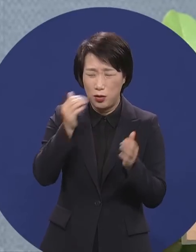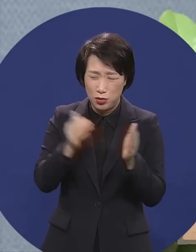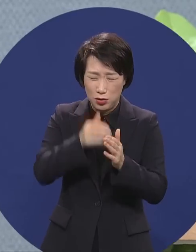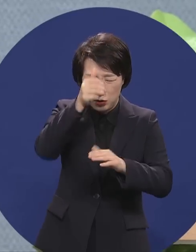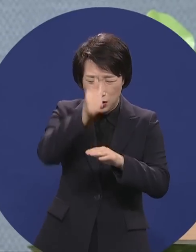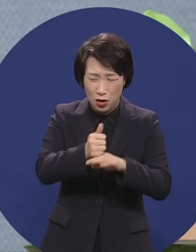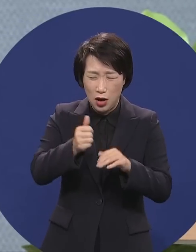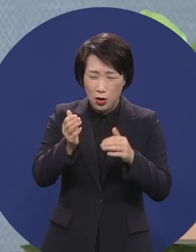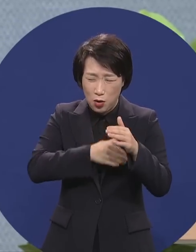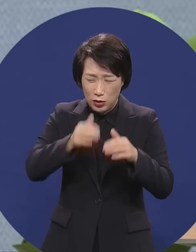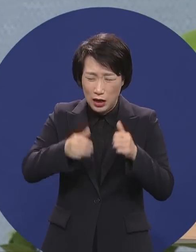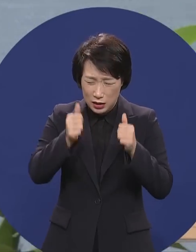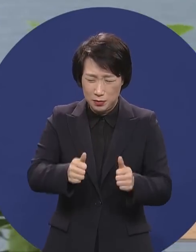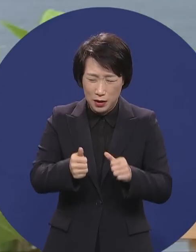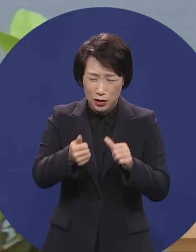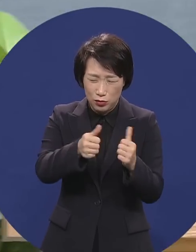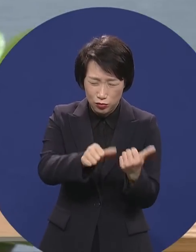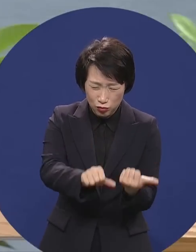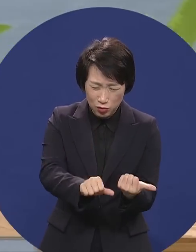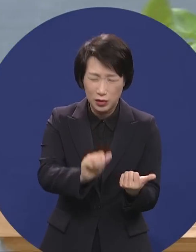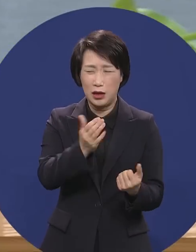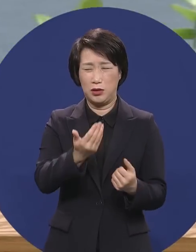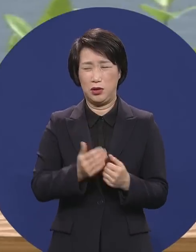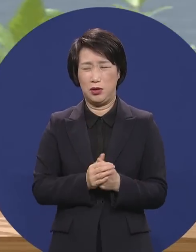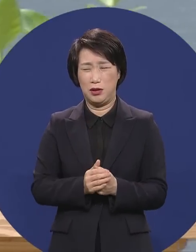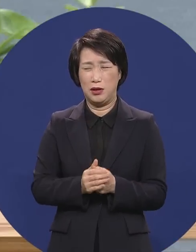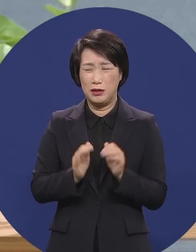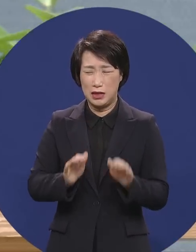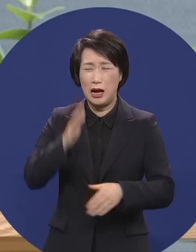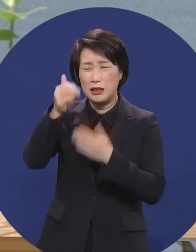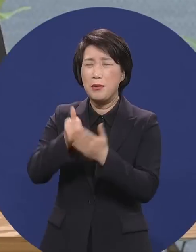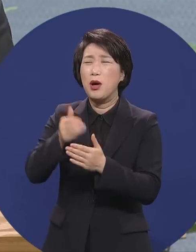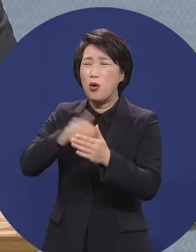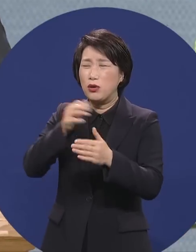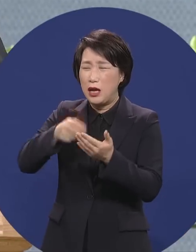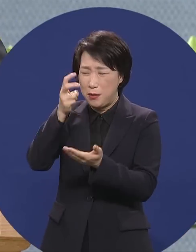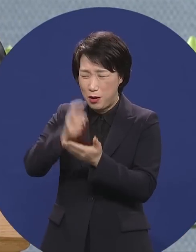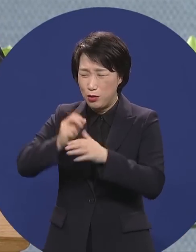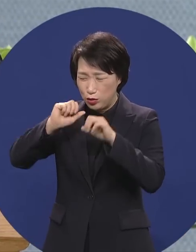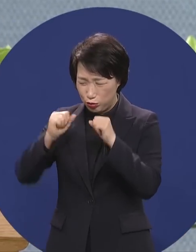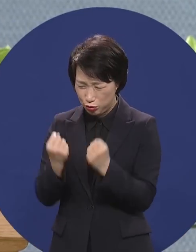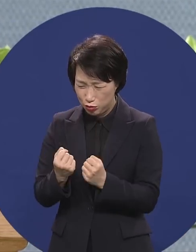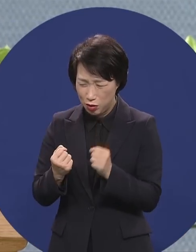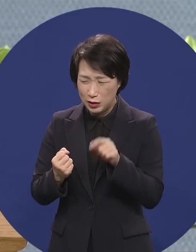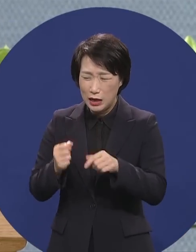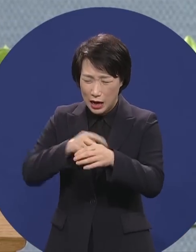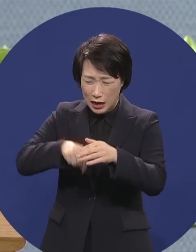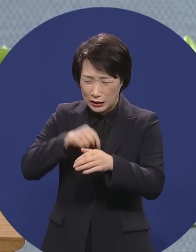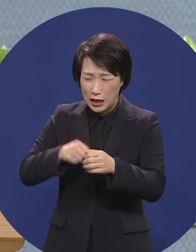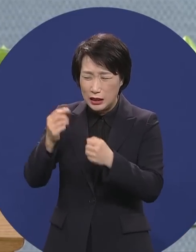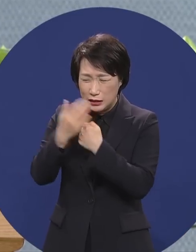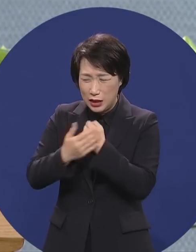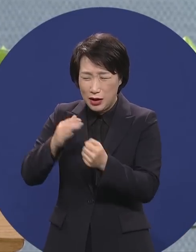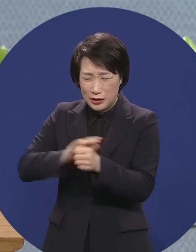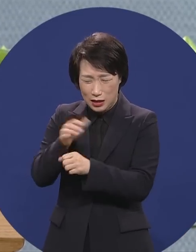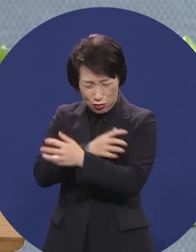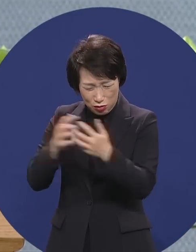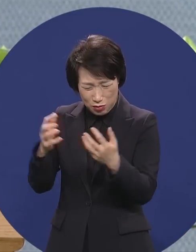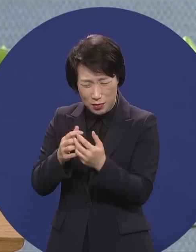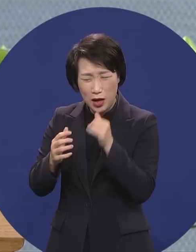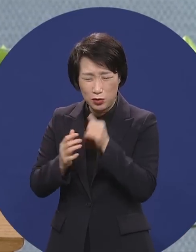심판으로 청명 죽음을 가져왔으니, 하나님의 공의의 법에 순종을 그 안에 은혜와 사랑이